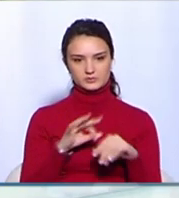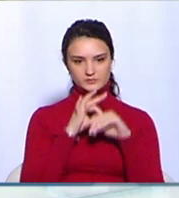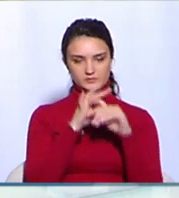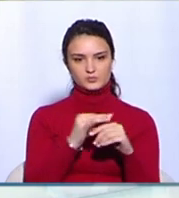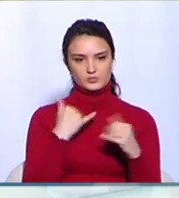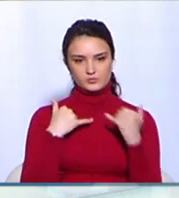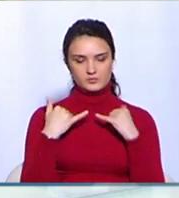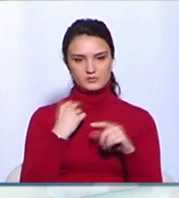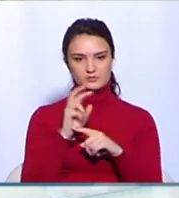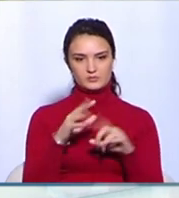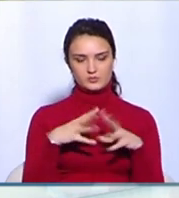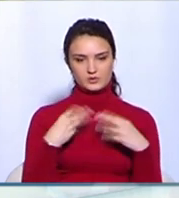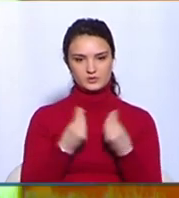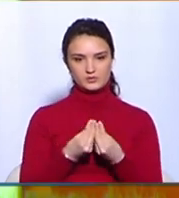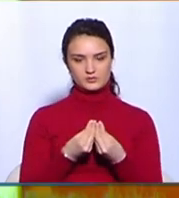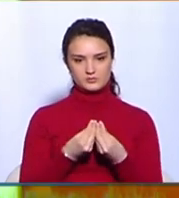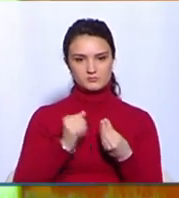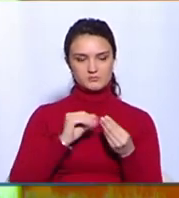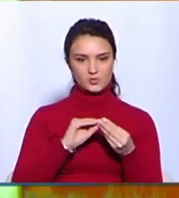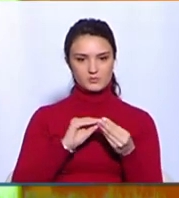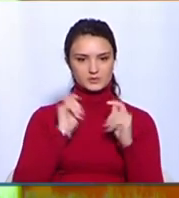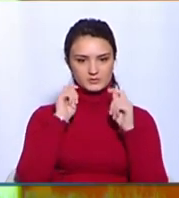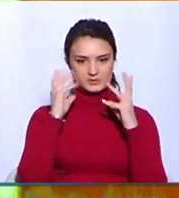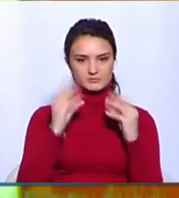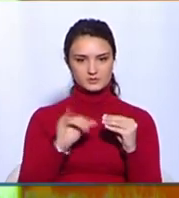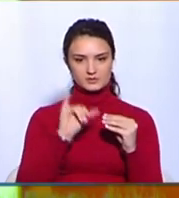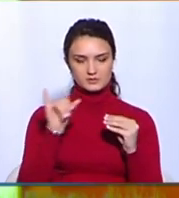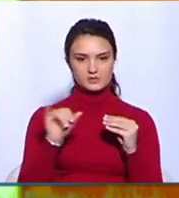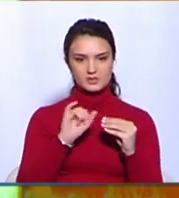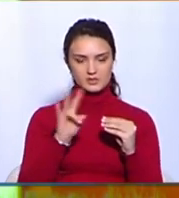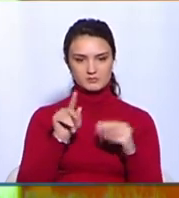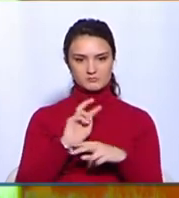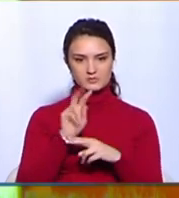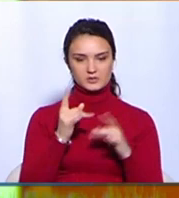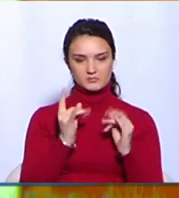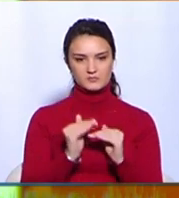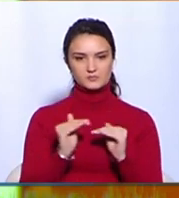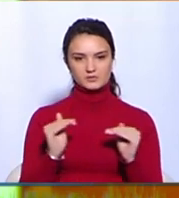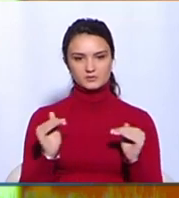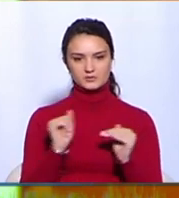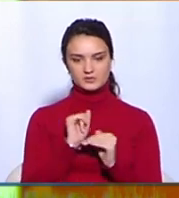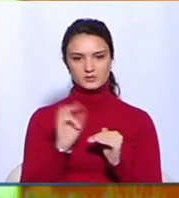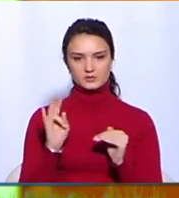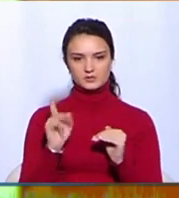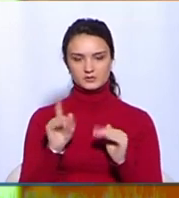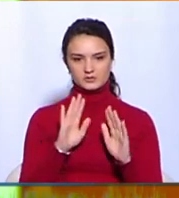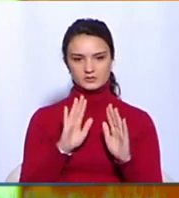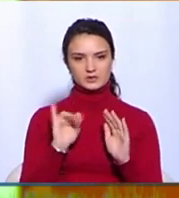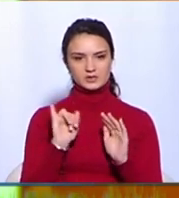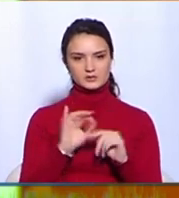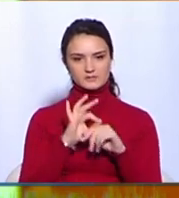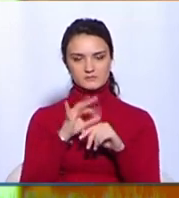წავიყვანეთ სტუმრად ოჯახში, მეგობართან დაბადების დღეზე, ან მიდის საბავშვო ბაღში, ან საგამოფენო